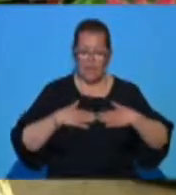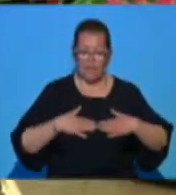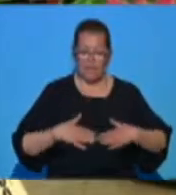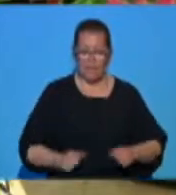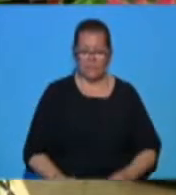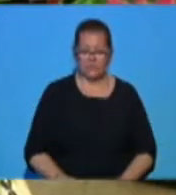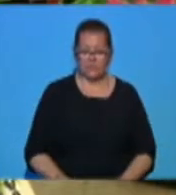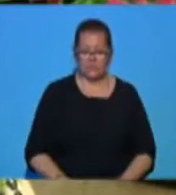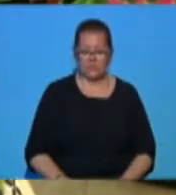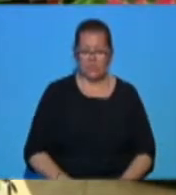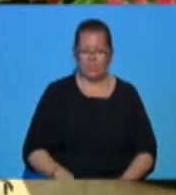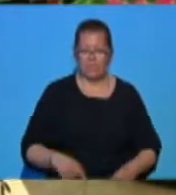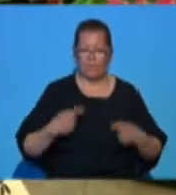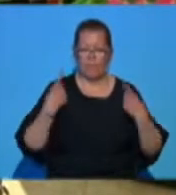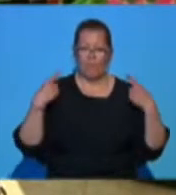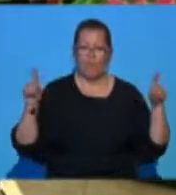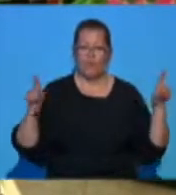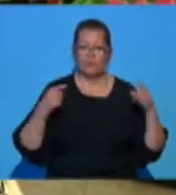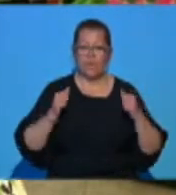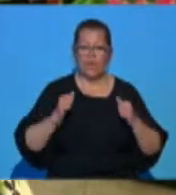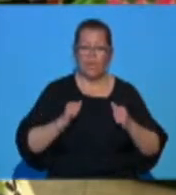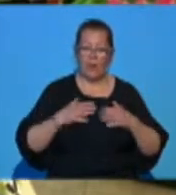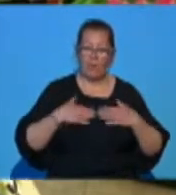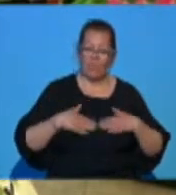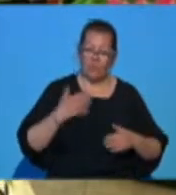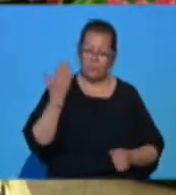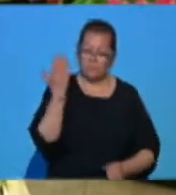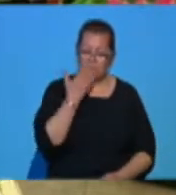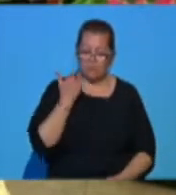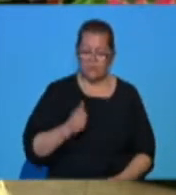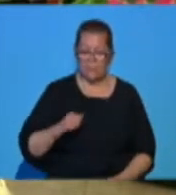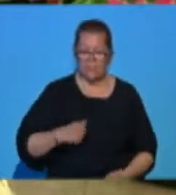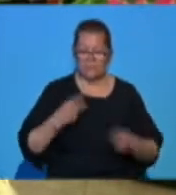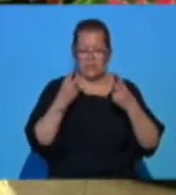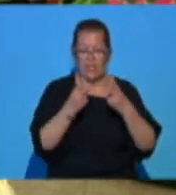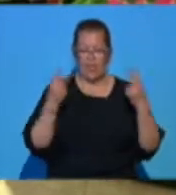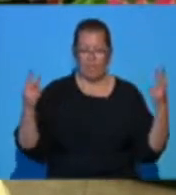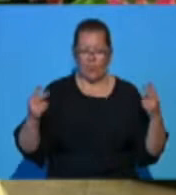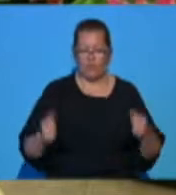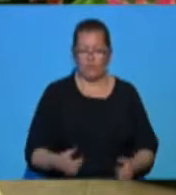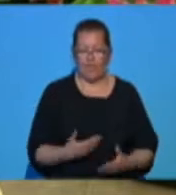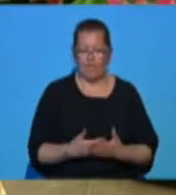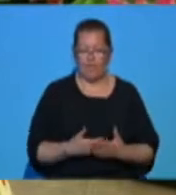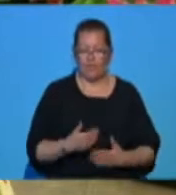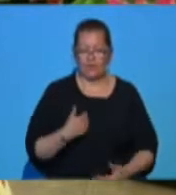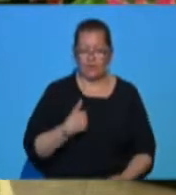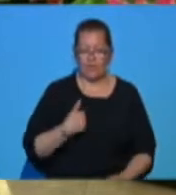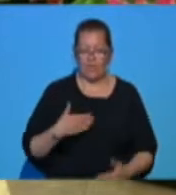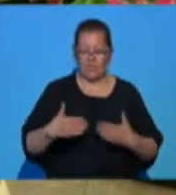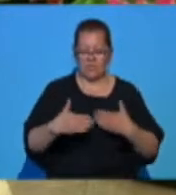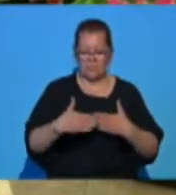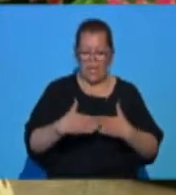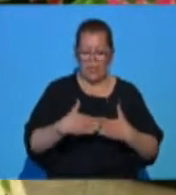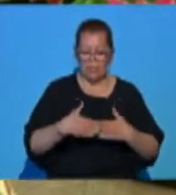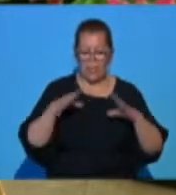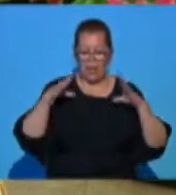populară, vor să învețe și asta mă motivează și pe mine să îi atrag mai mult și mai mult și